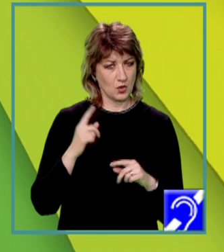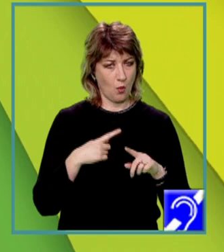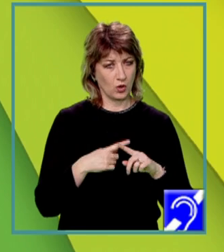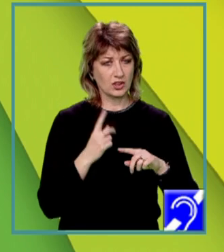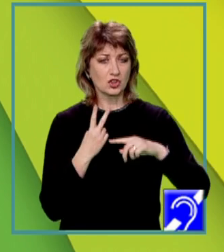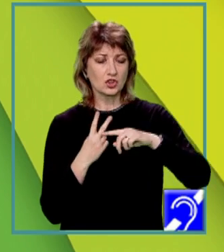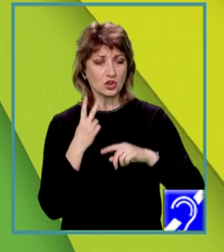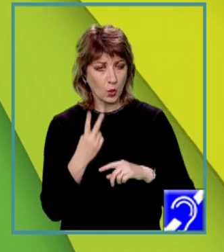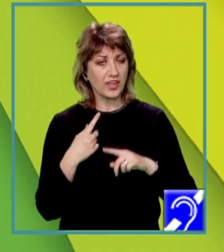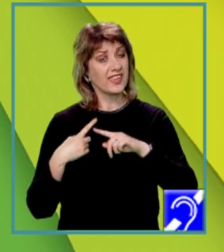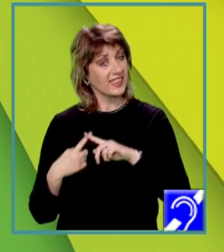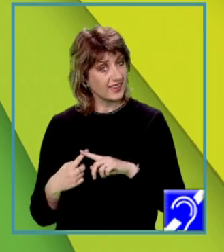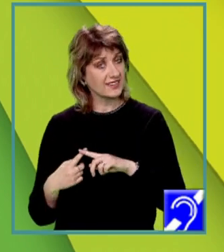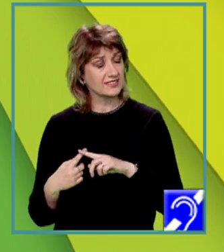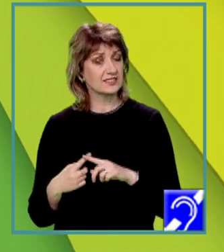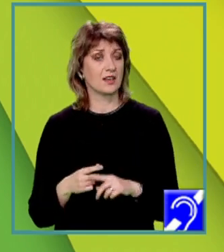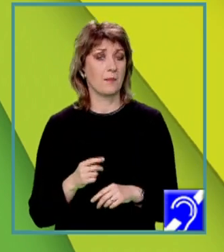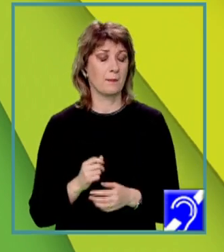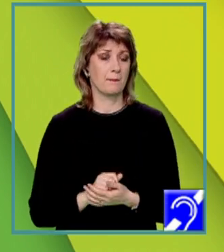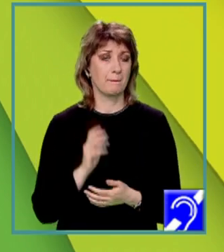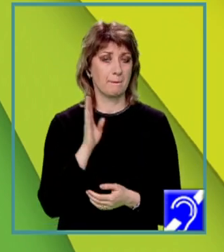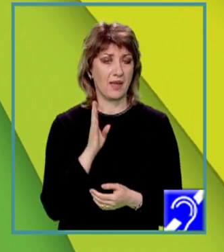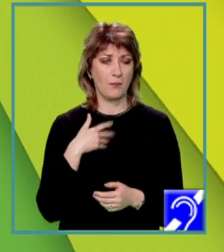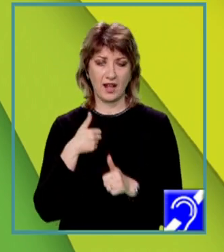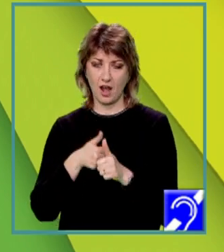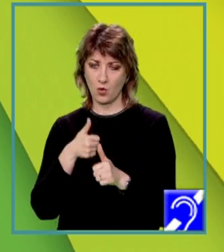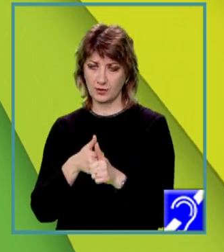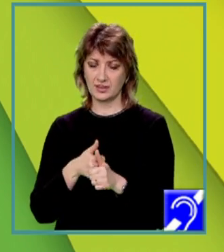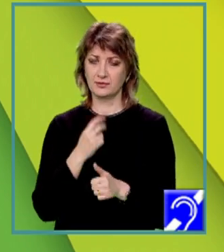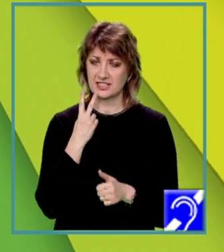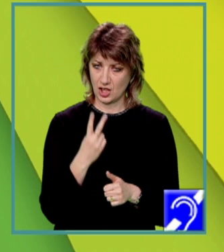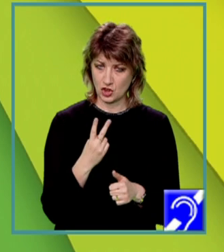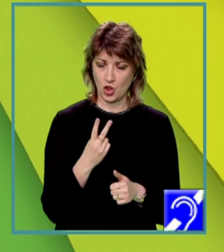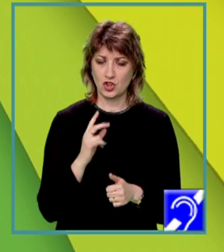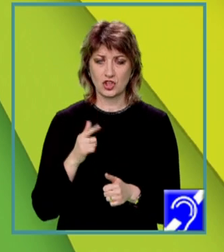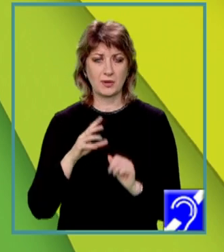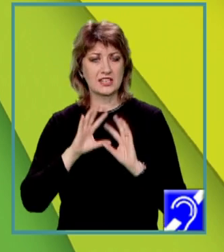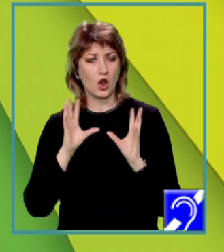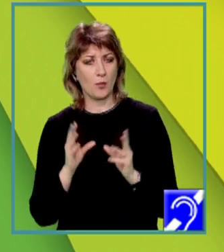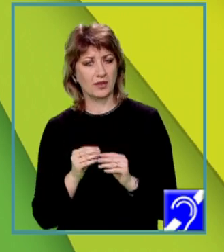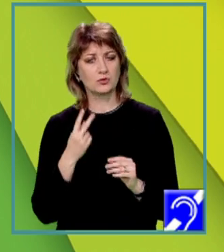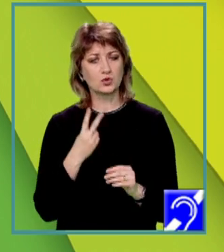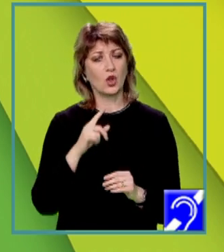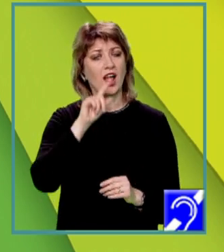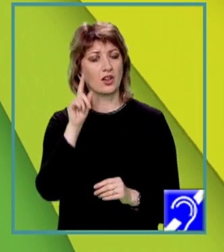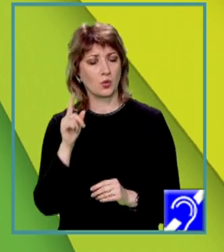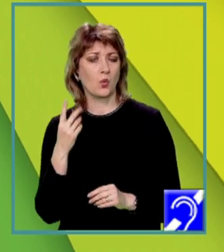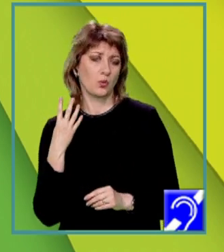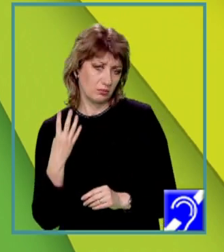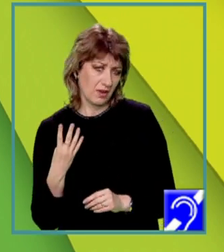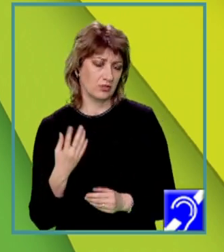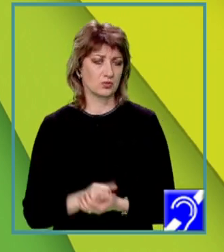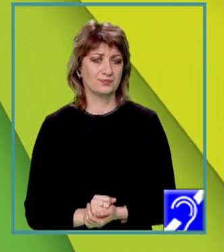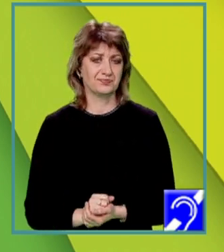x și atunci beul pe care îl urmărim noi este doi și trebuie să completăm cu 2 la a doua adică cu patru